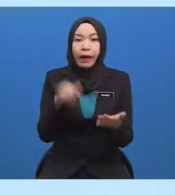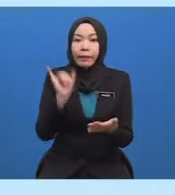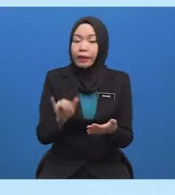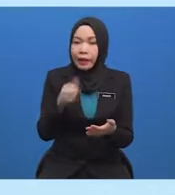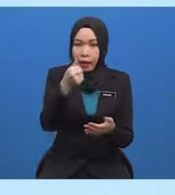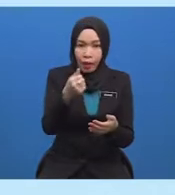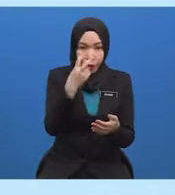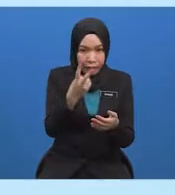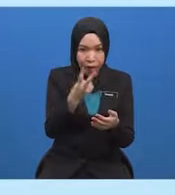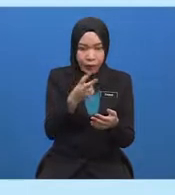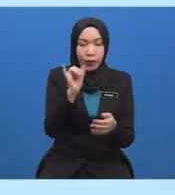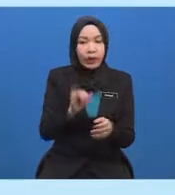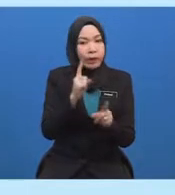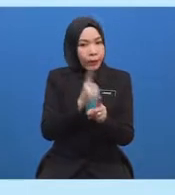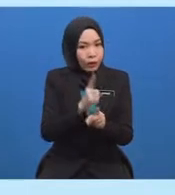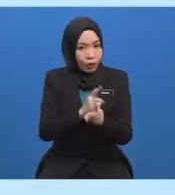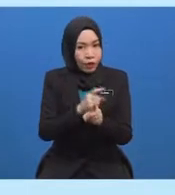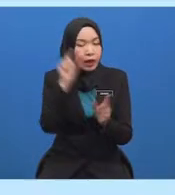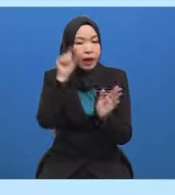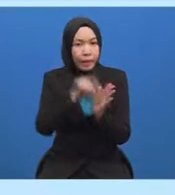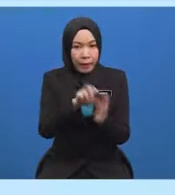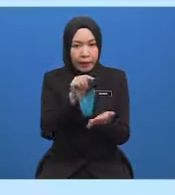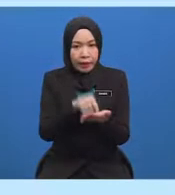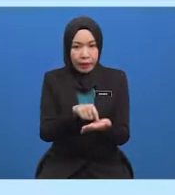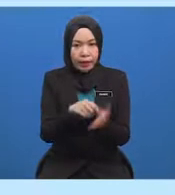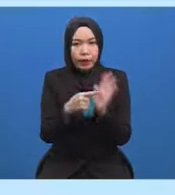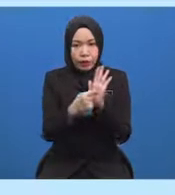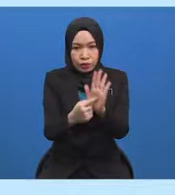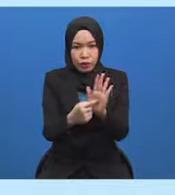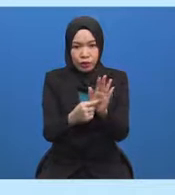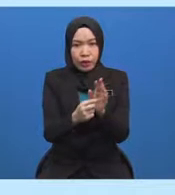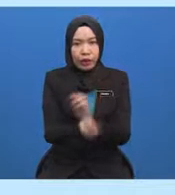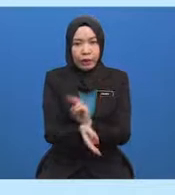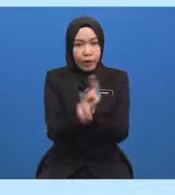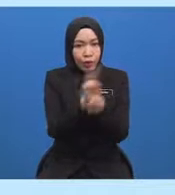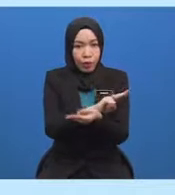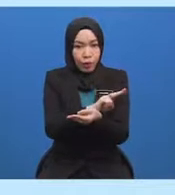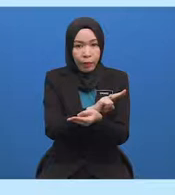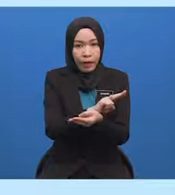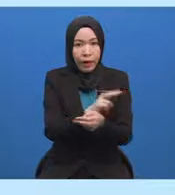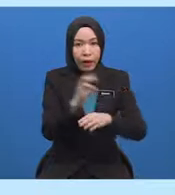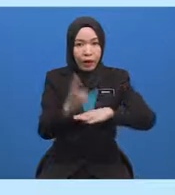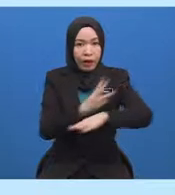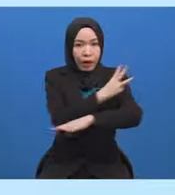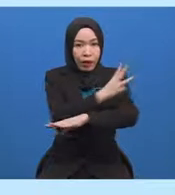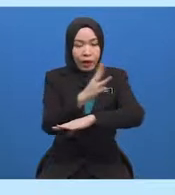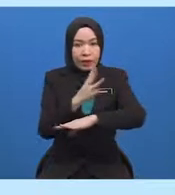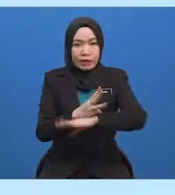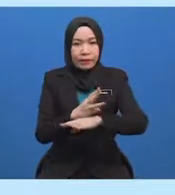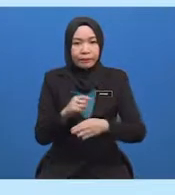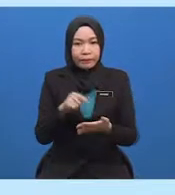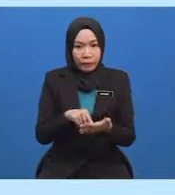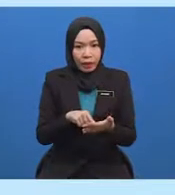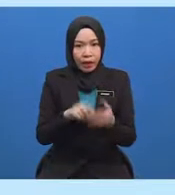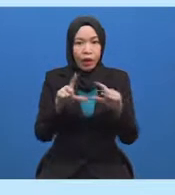ia betul gambar menunjukkan perubahan landscape longgokan tanah di kaki Bukit